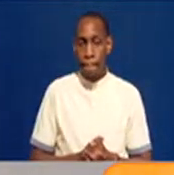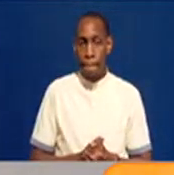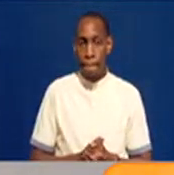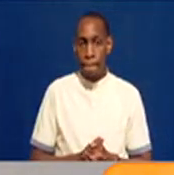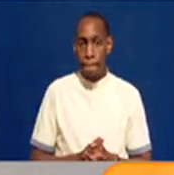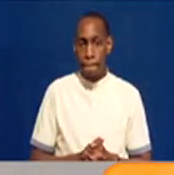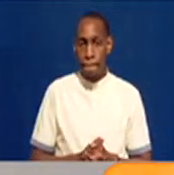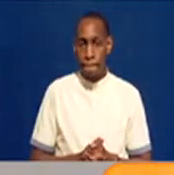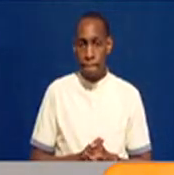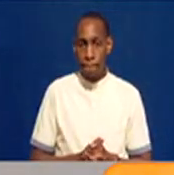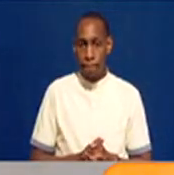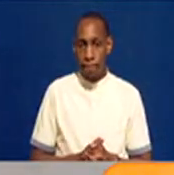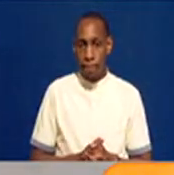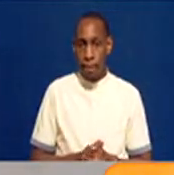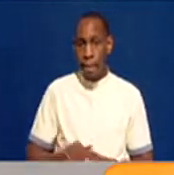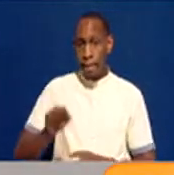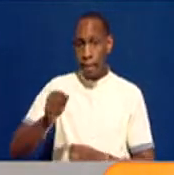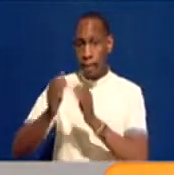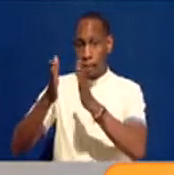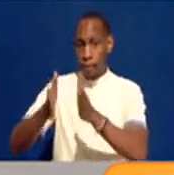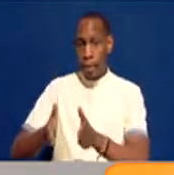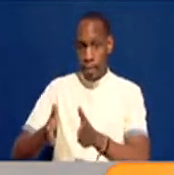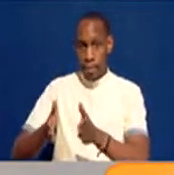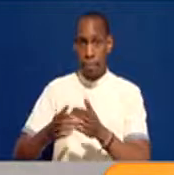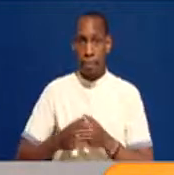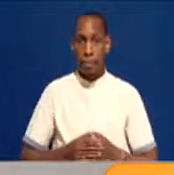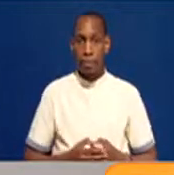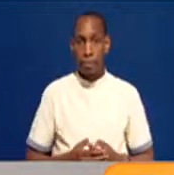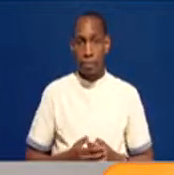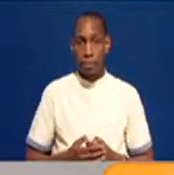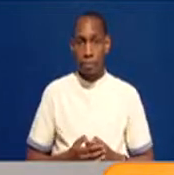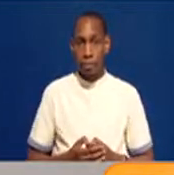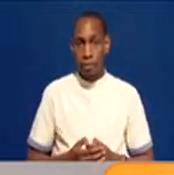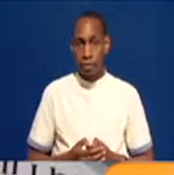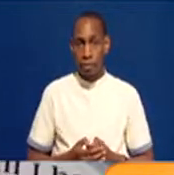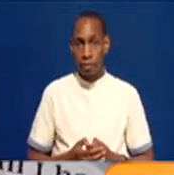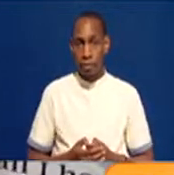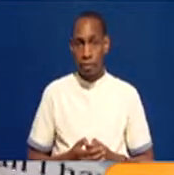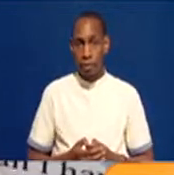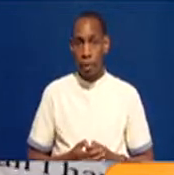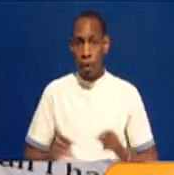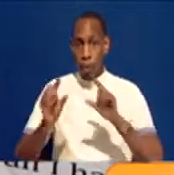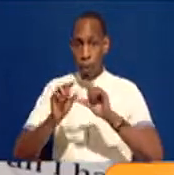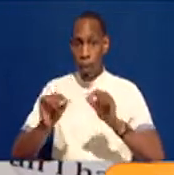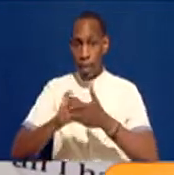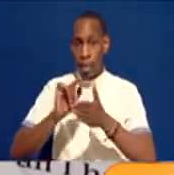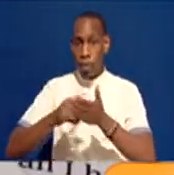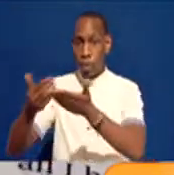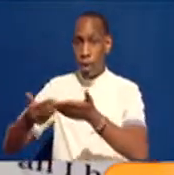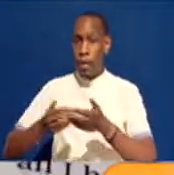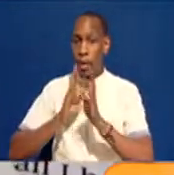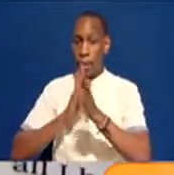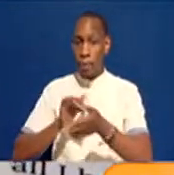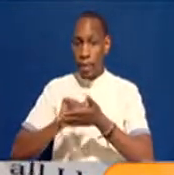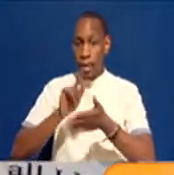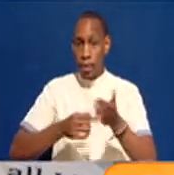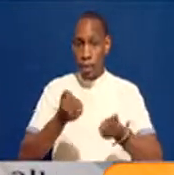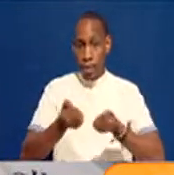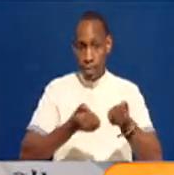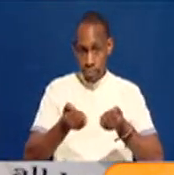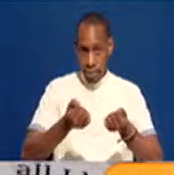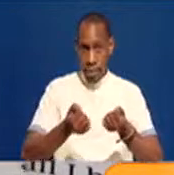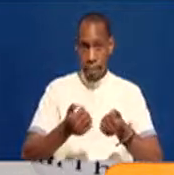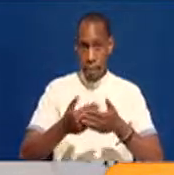Mwashori, Koplo Kelvin Mutuku na Konstebo wa polisi Matthew Mwendo wanadai kupokea taarifa kuwa gari